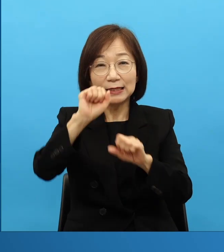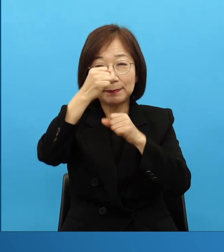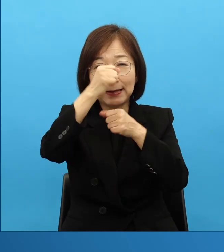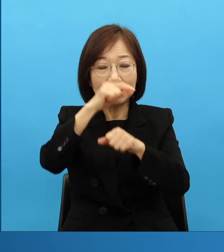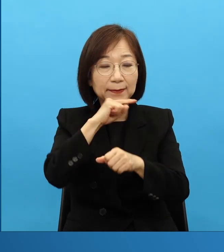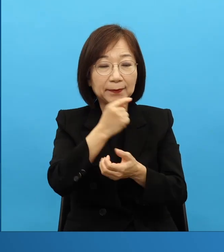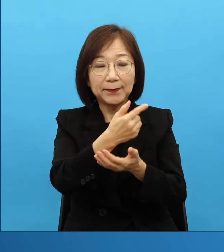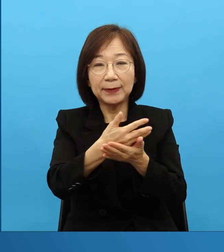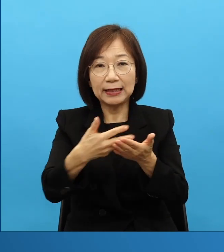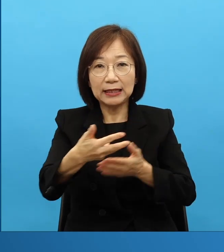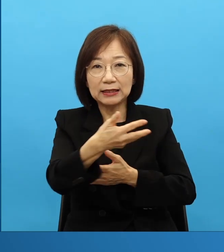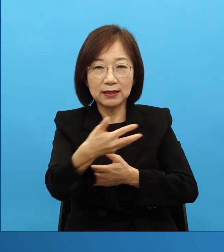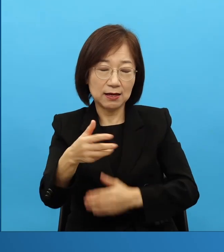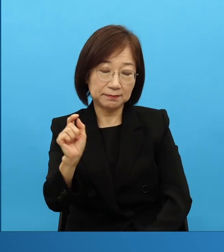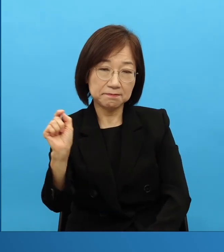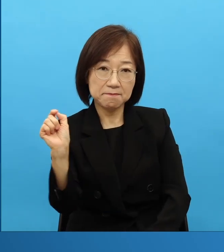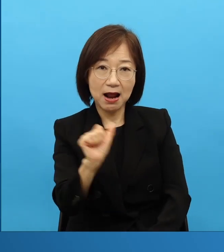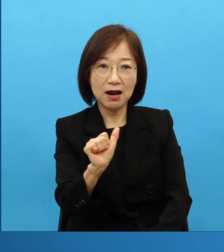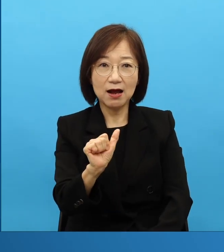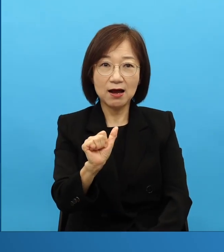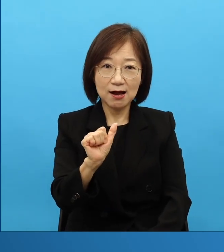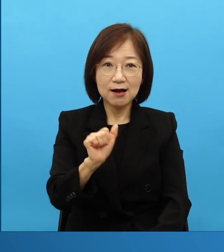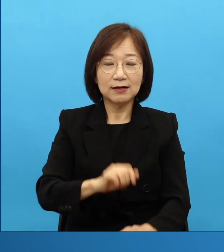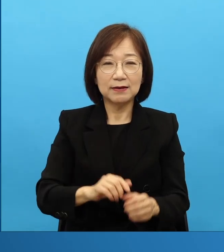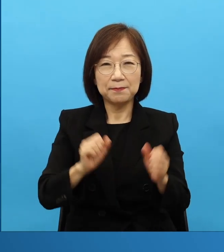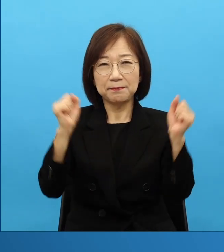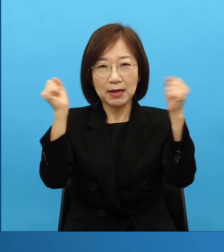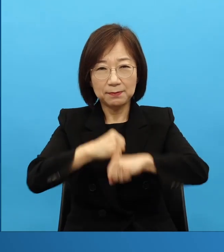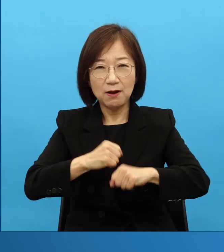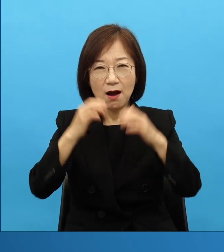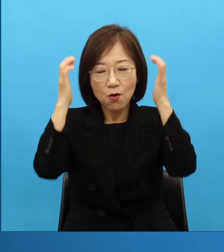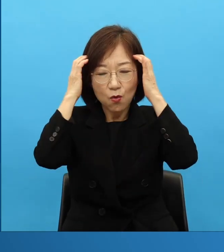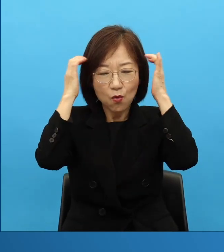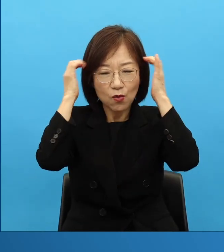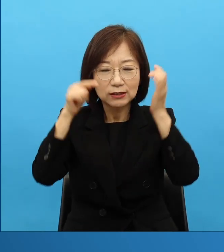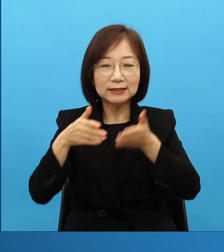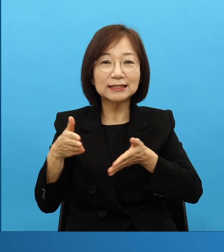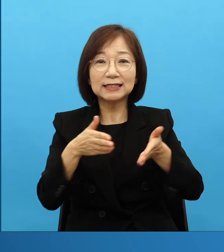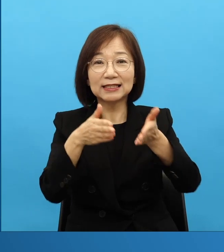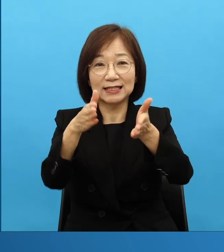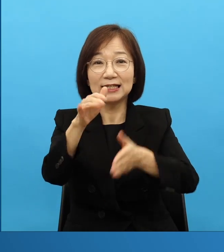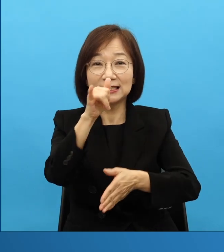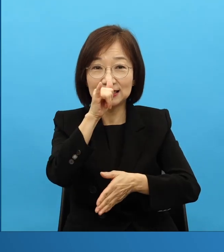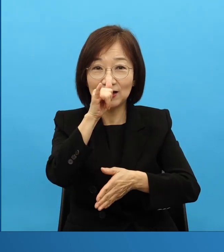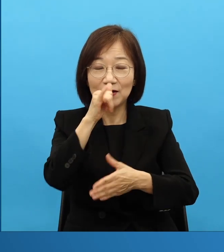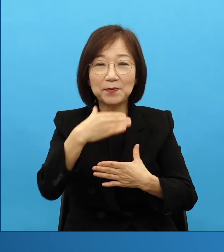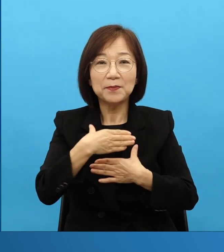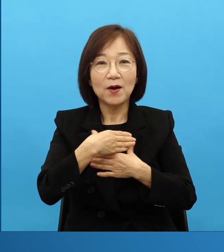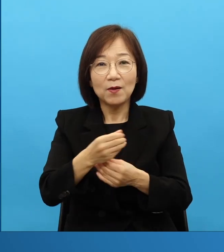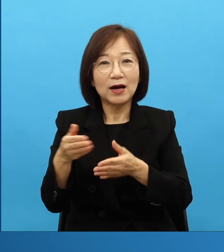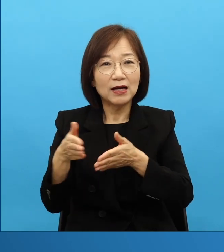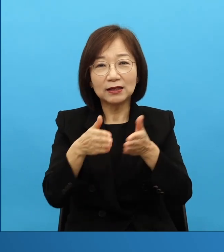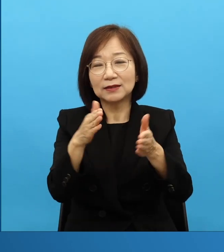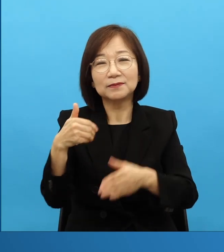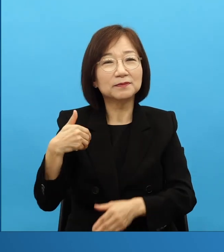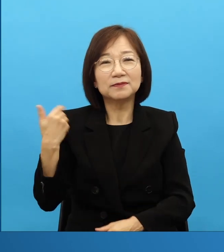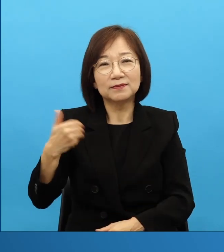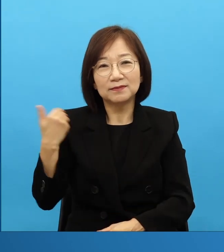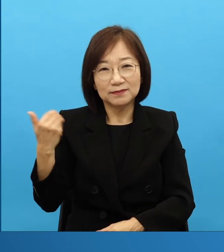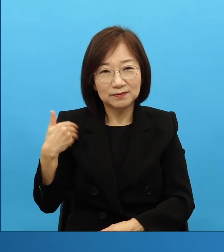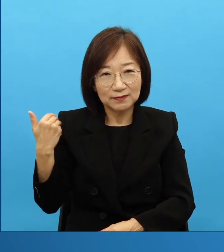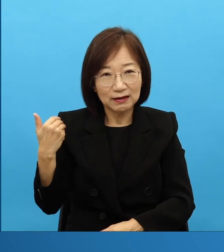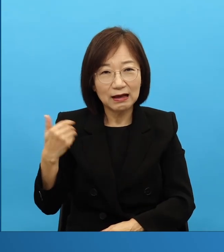가득하고 그 발은 피 흘리는데 빠른지라. 파멸과 고생이 그 길에 있어 평강의 길을